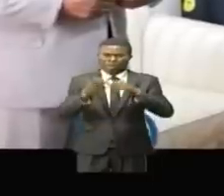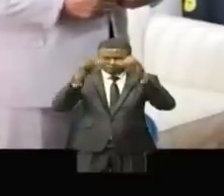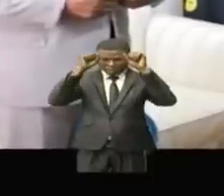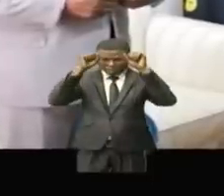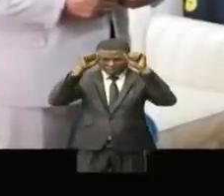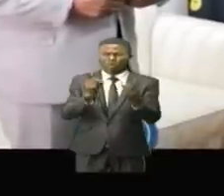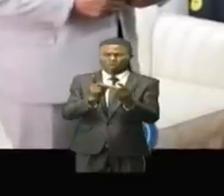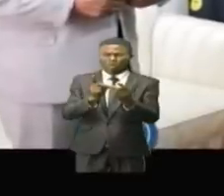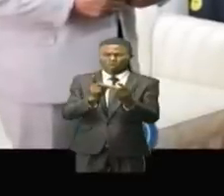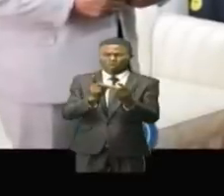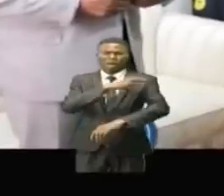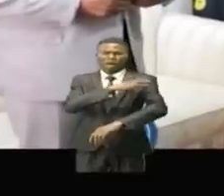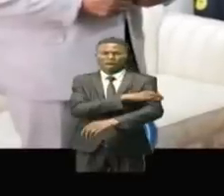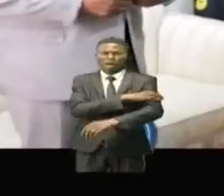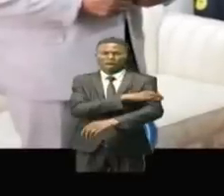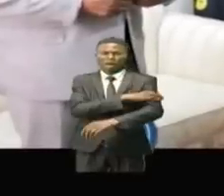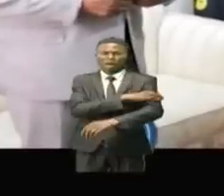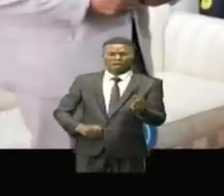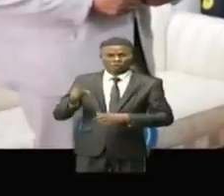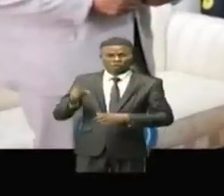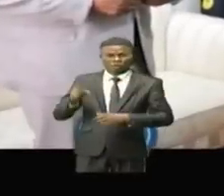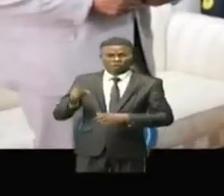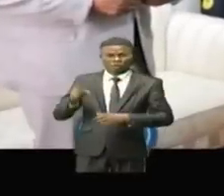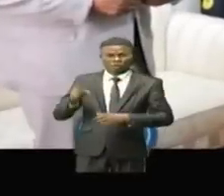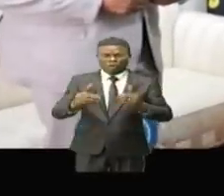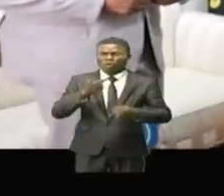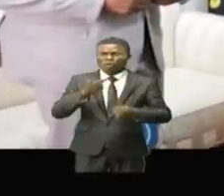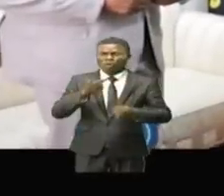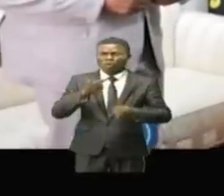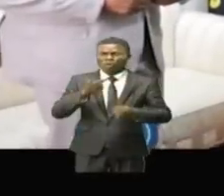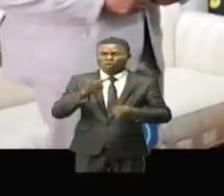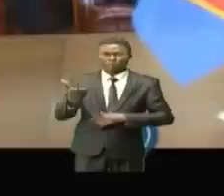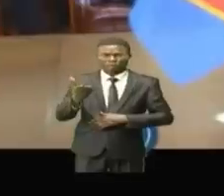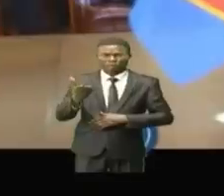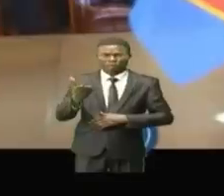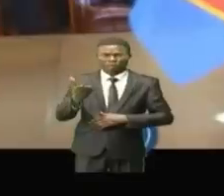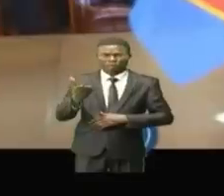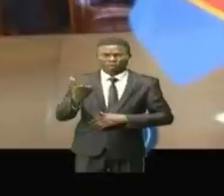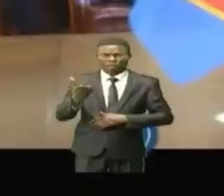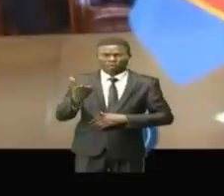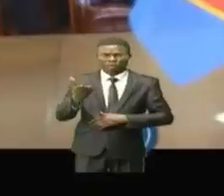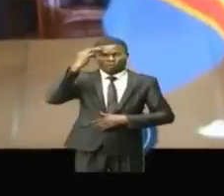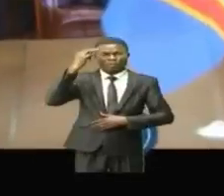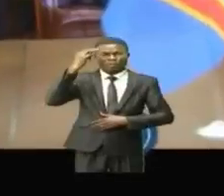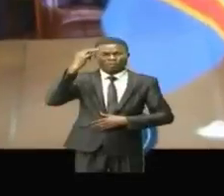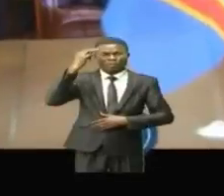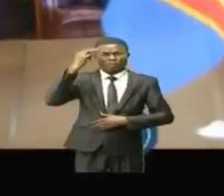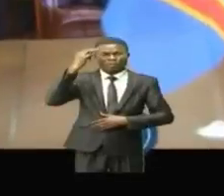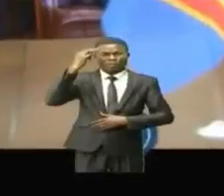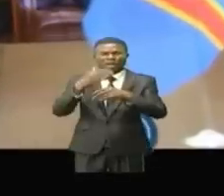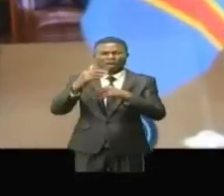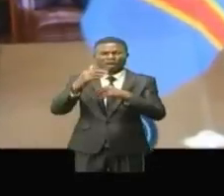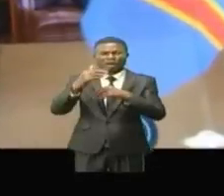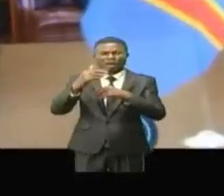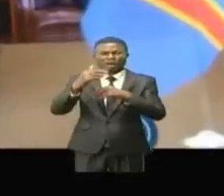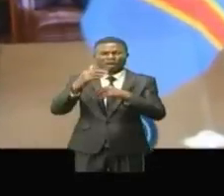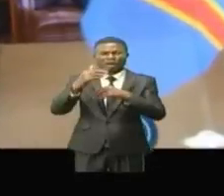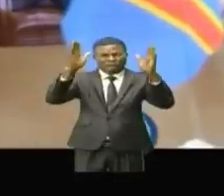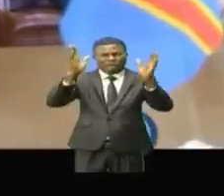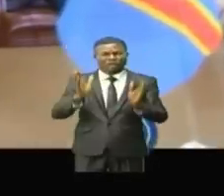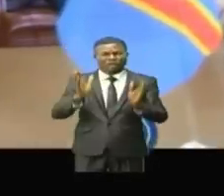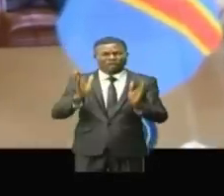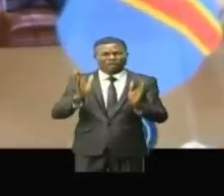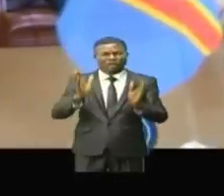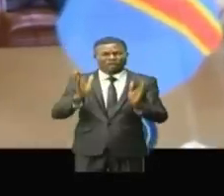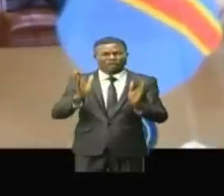trouvé à Luanda en Angola pour la suite des échanges. Christophe Lutundula Palapenapala, vice-premier ministre, ministre des